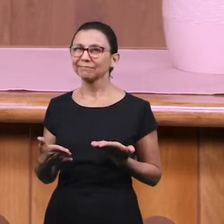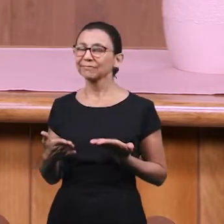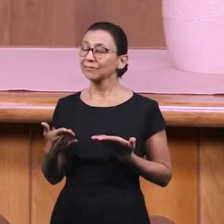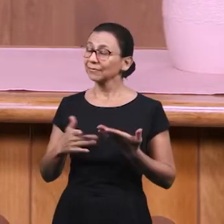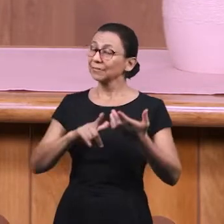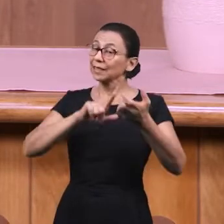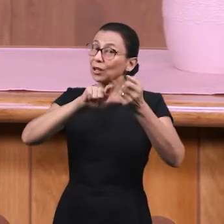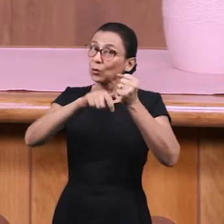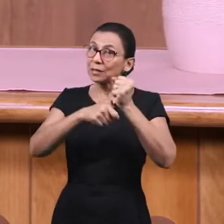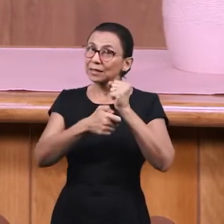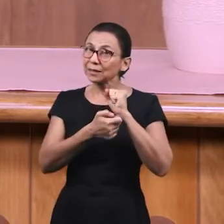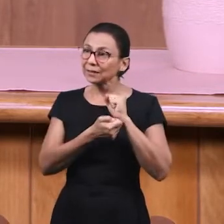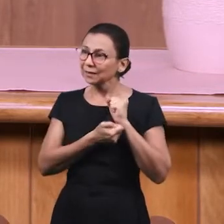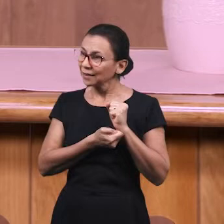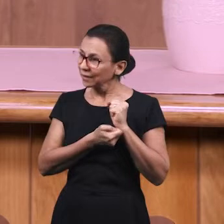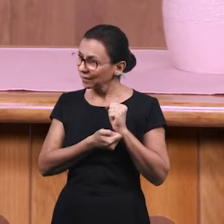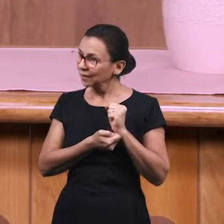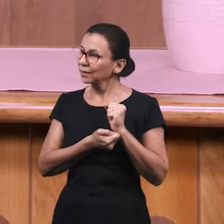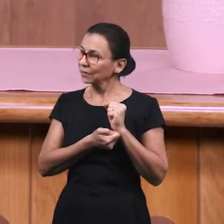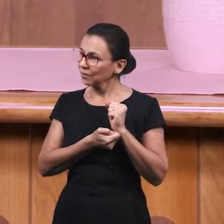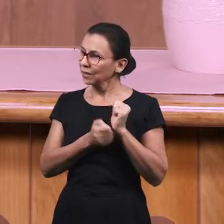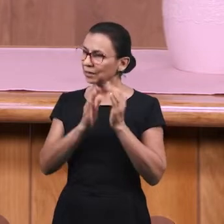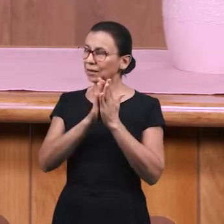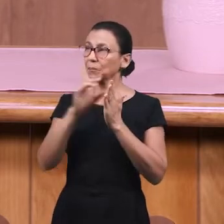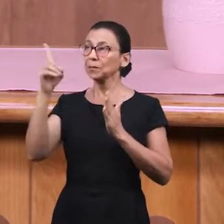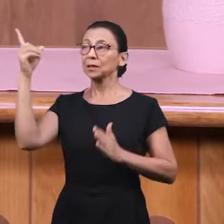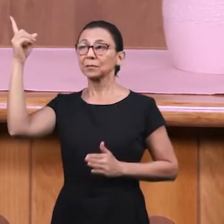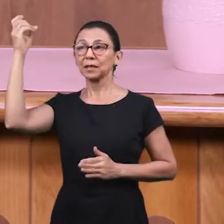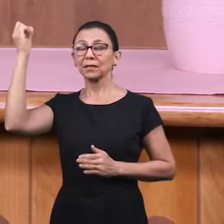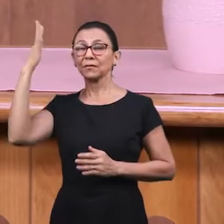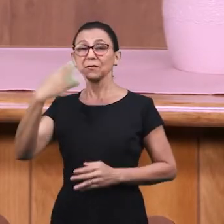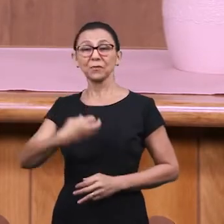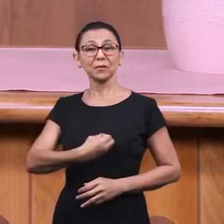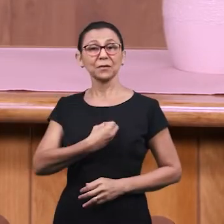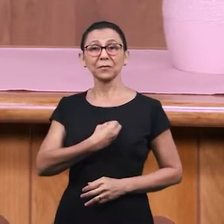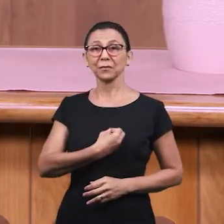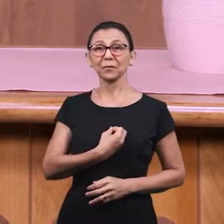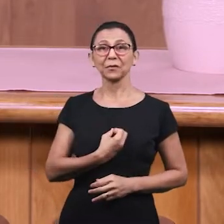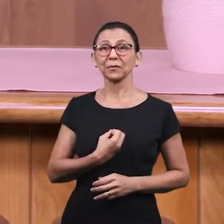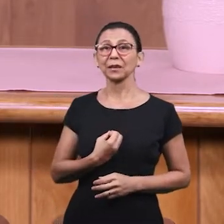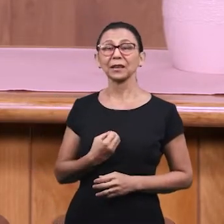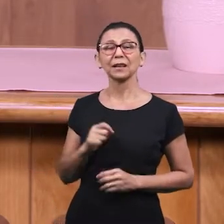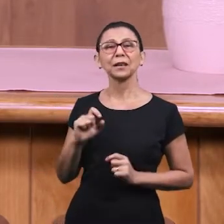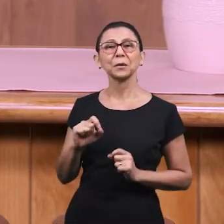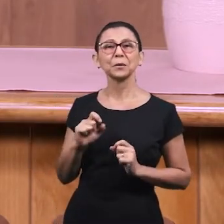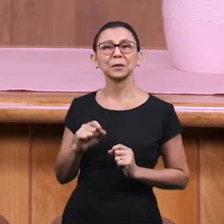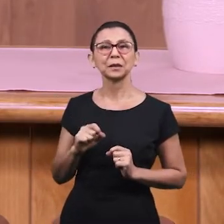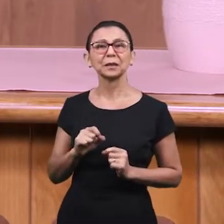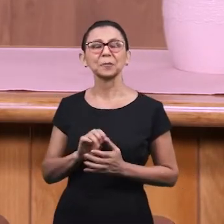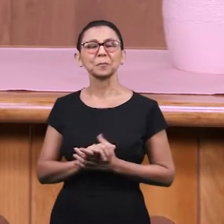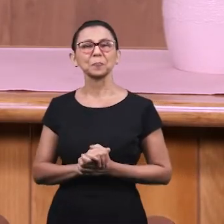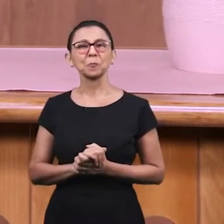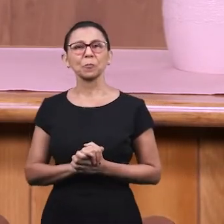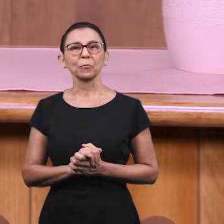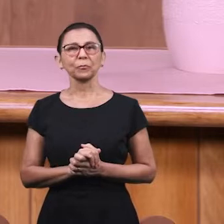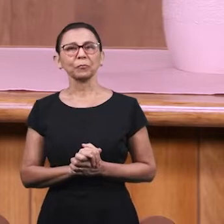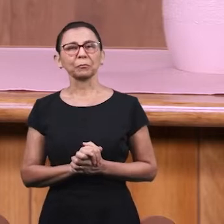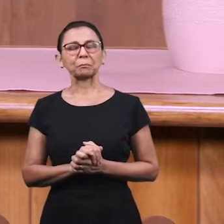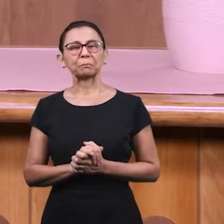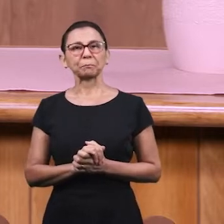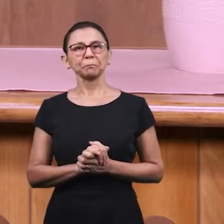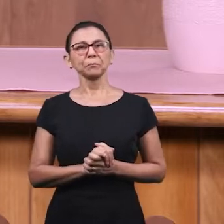секрет слова живого. В чем секрет живого слова? Когда ты